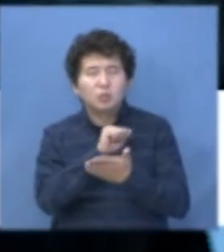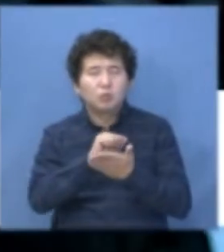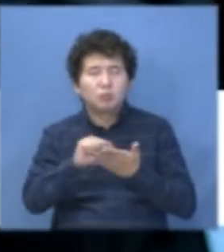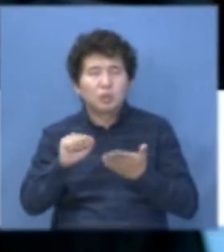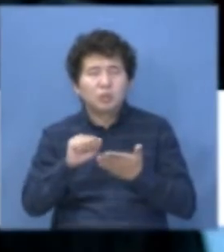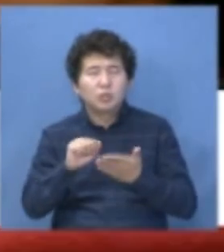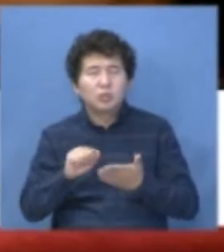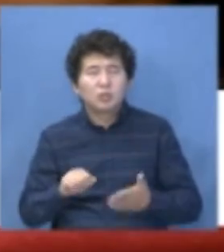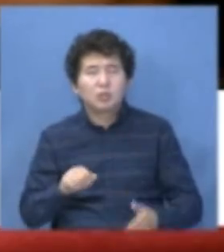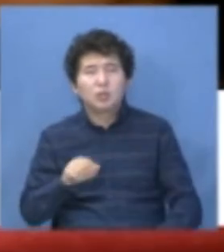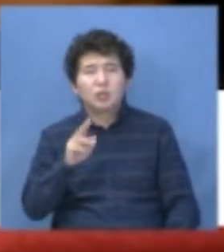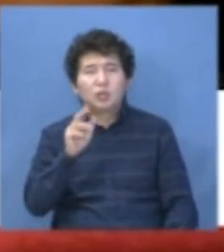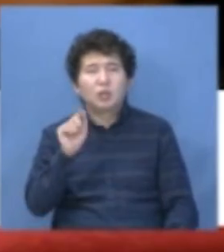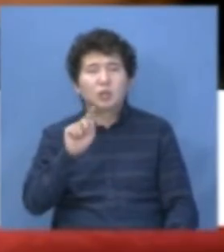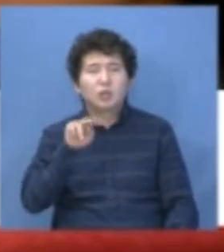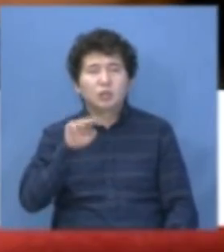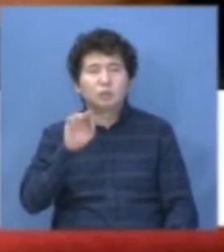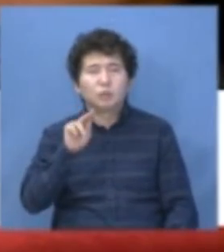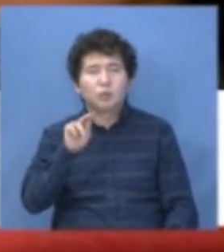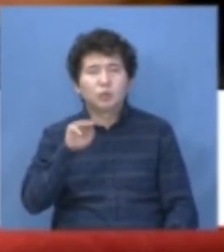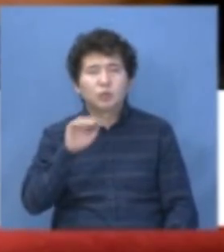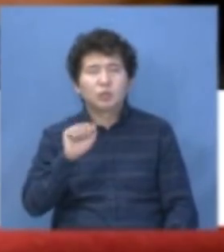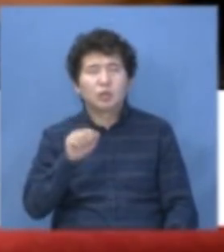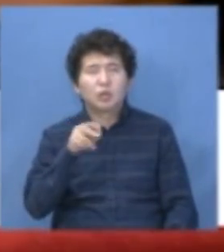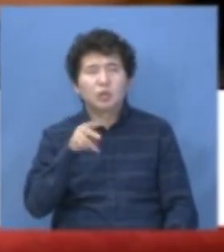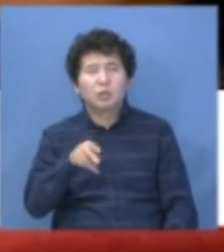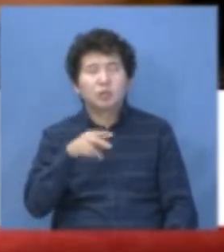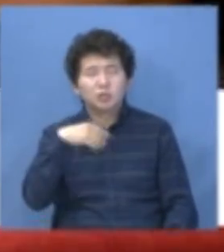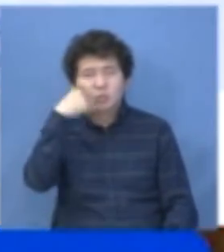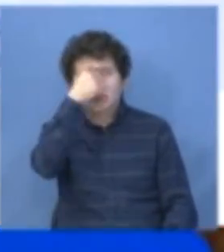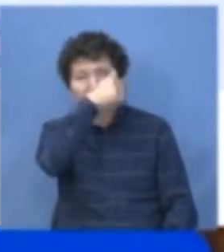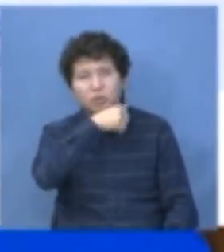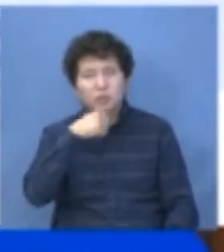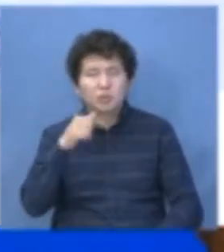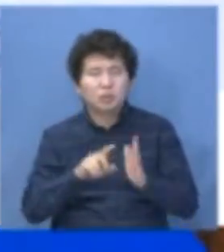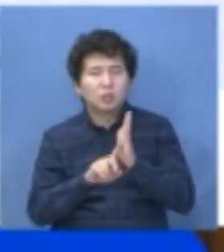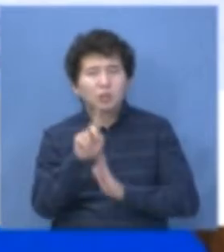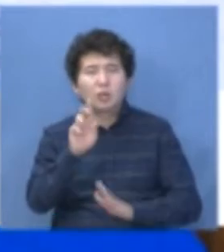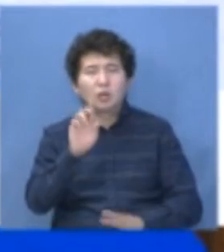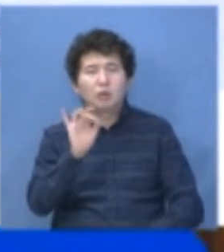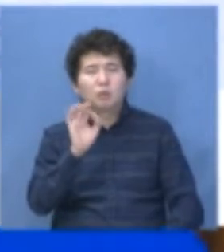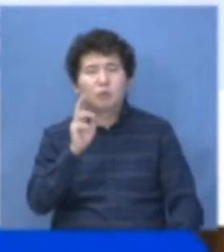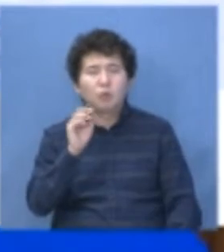бірі Қазпошта 2000 жылдан бастап брокерлік қызмет көрсетуде.